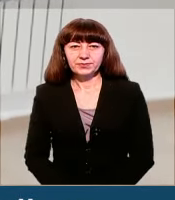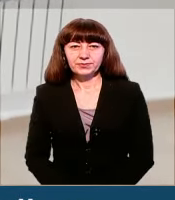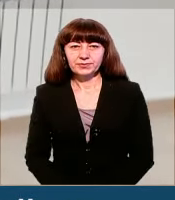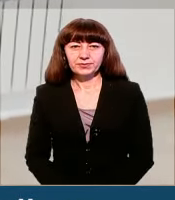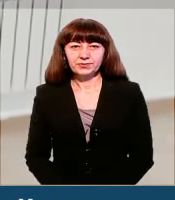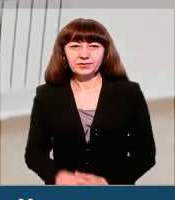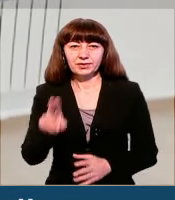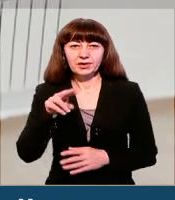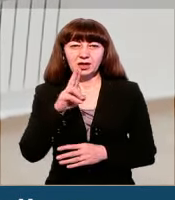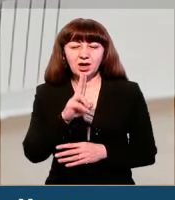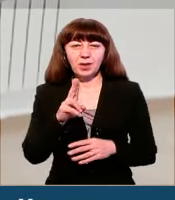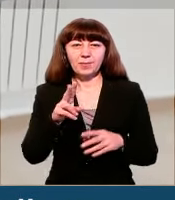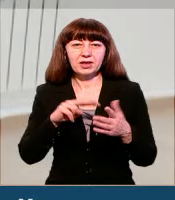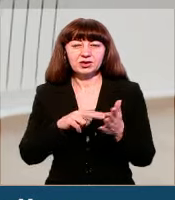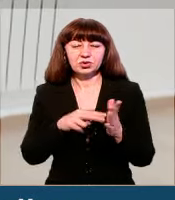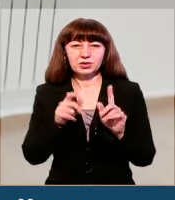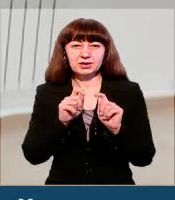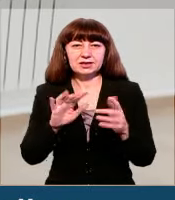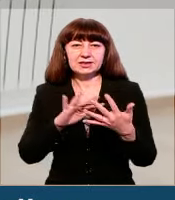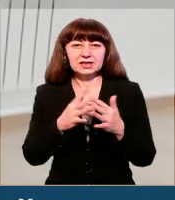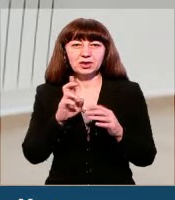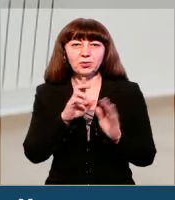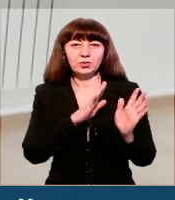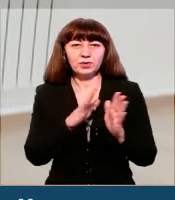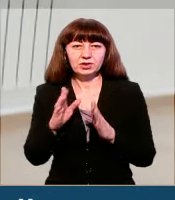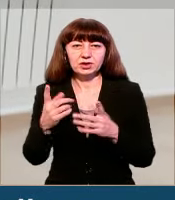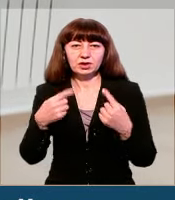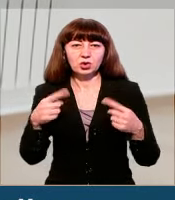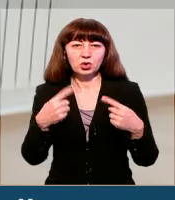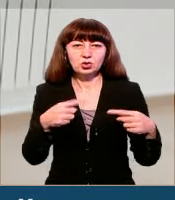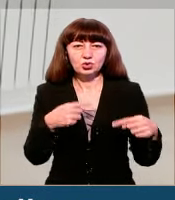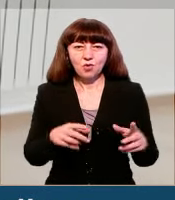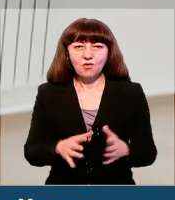нашем ДК планируется открытие сельской библиотеки, открытие кружков,